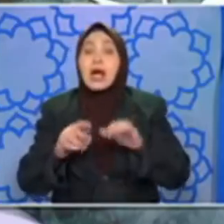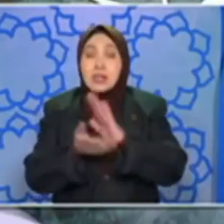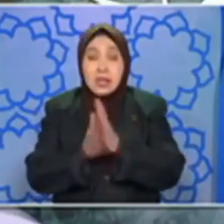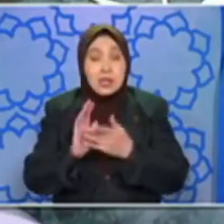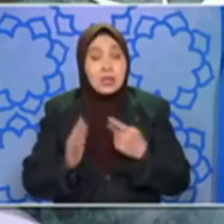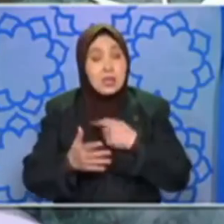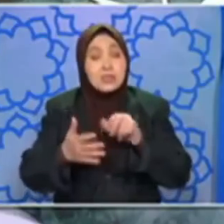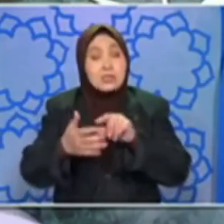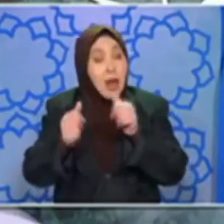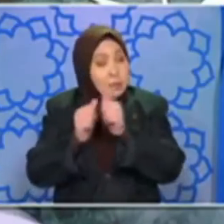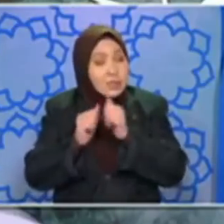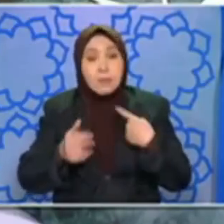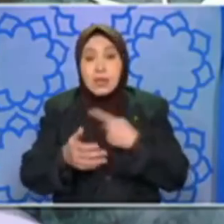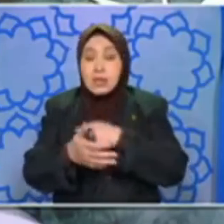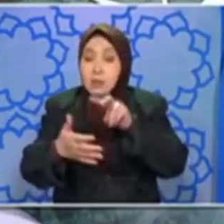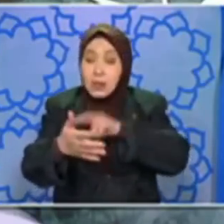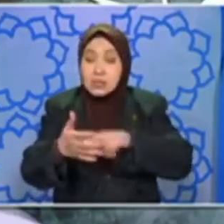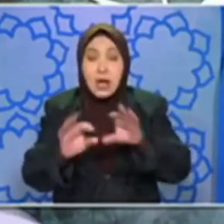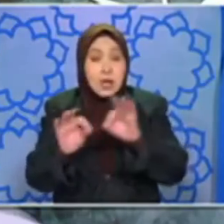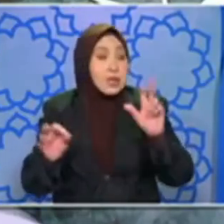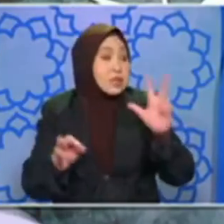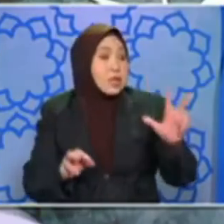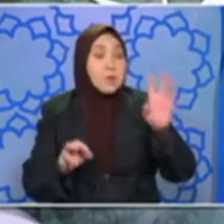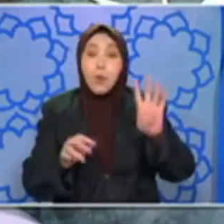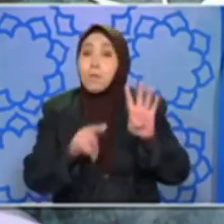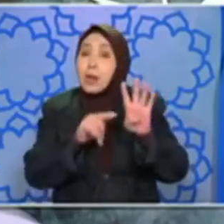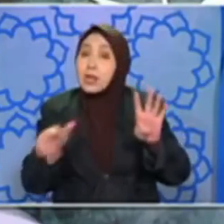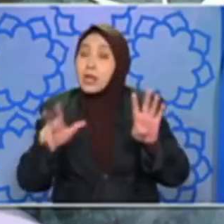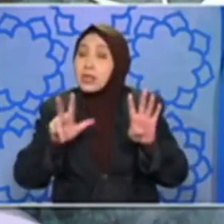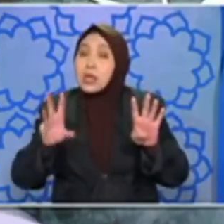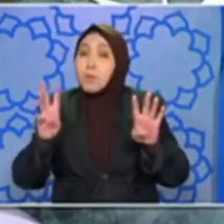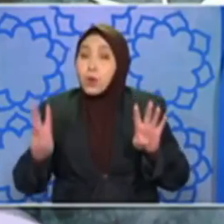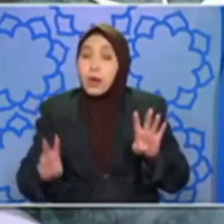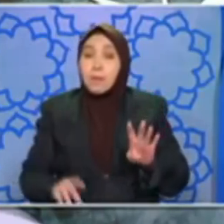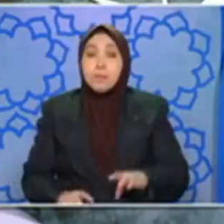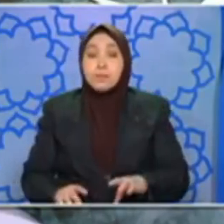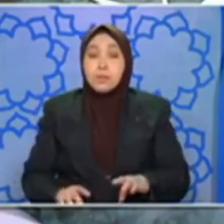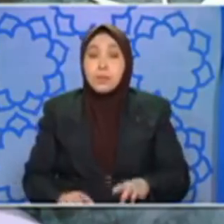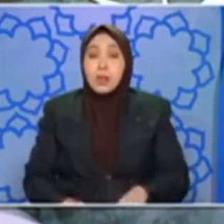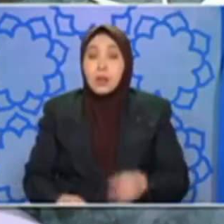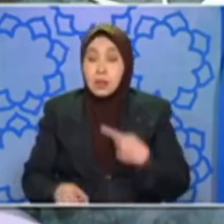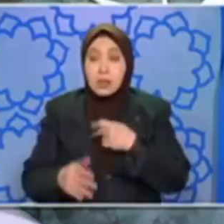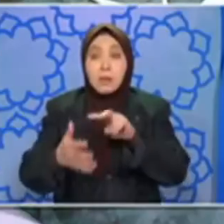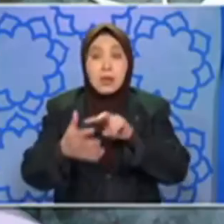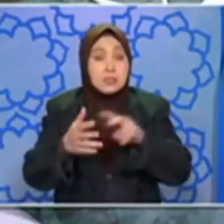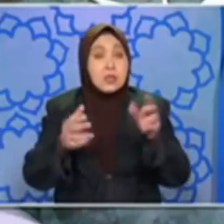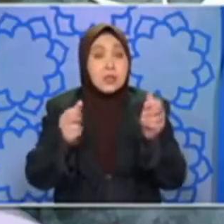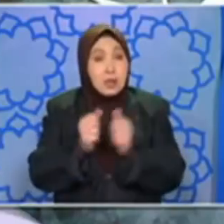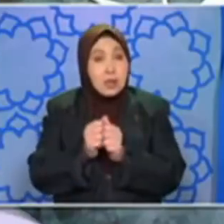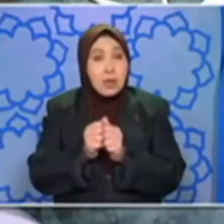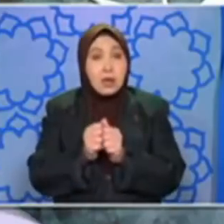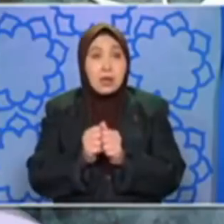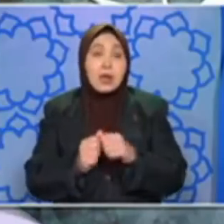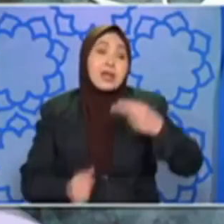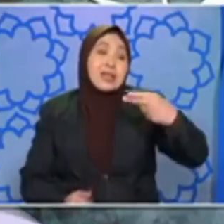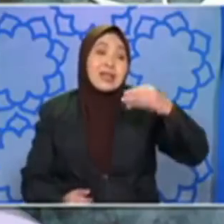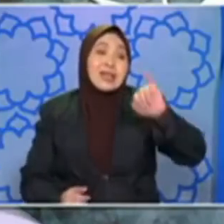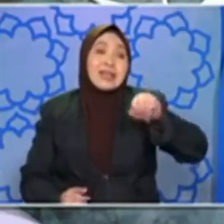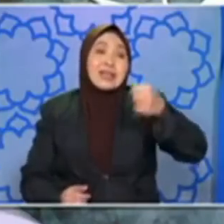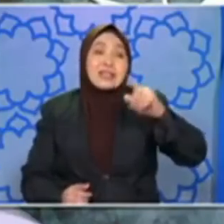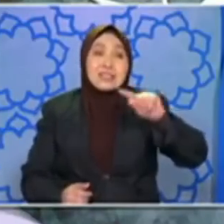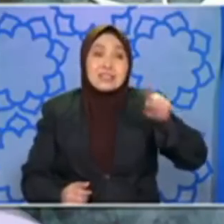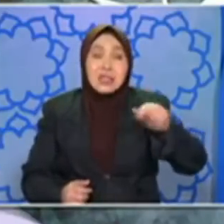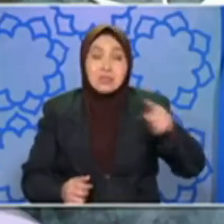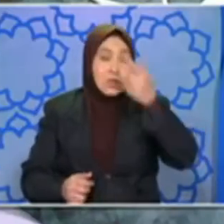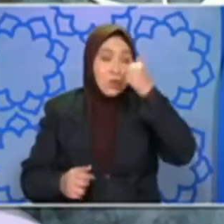baca ayat 34 hingga ayat 38. Jom. Kita baca dengan Tarannum Hijaz lah. Kerana ayat-ayat